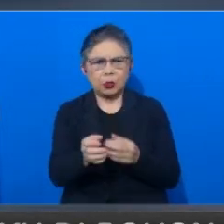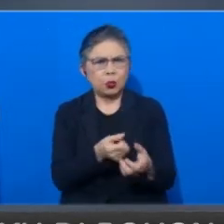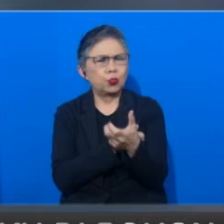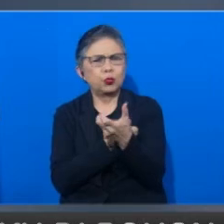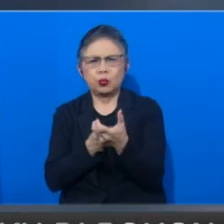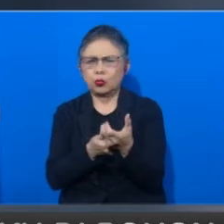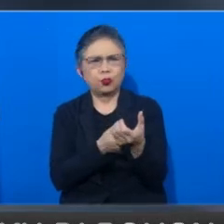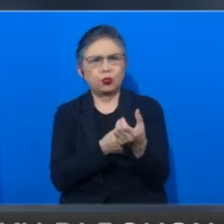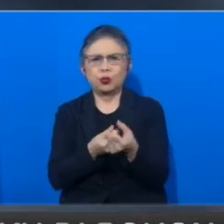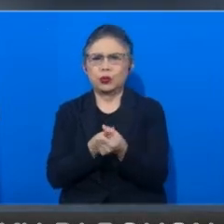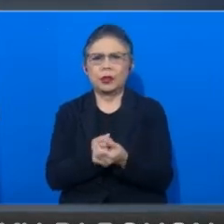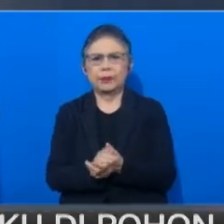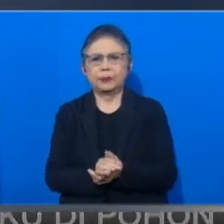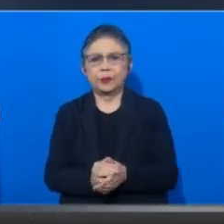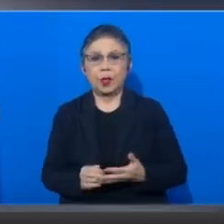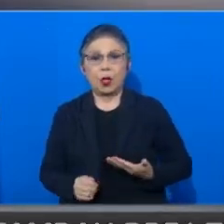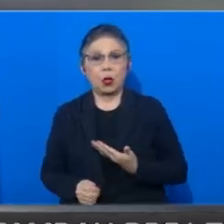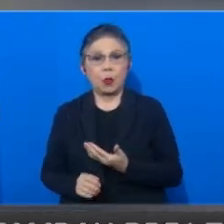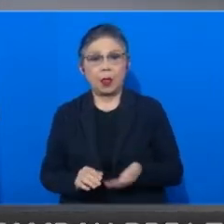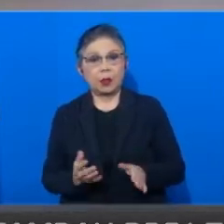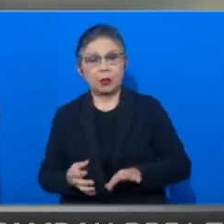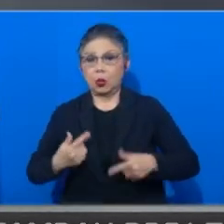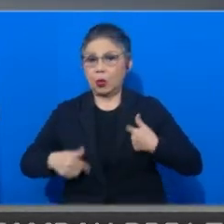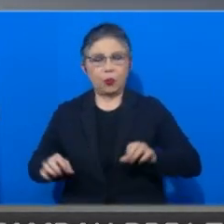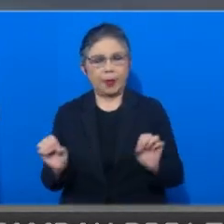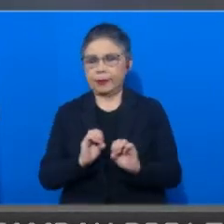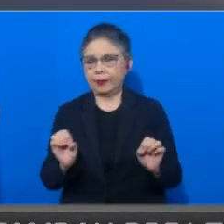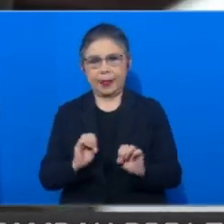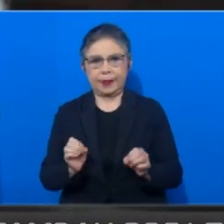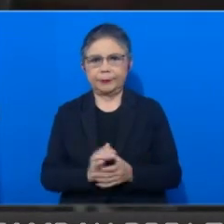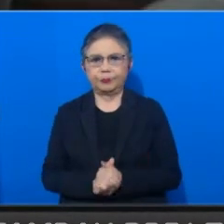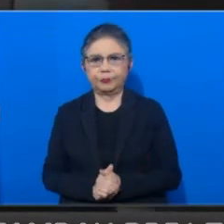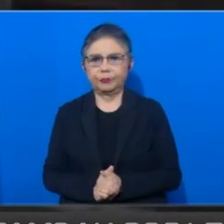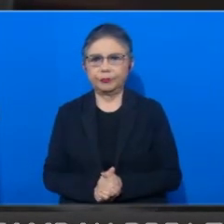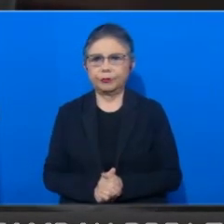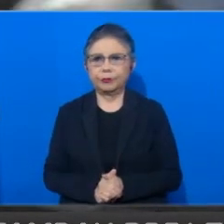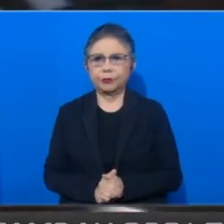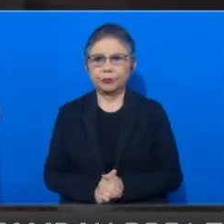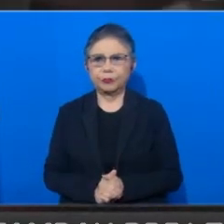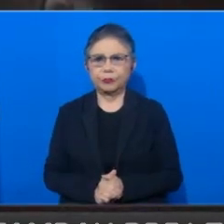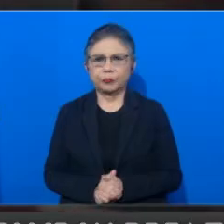dikerahkan ke lokasi. Tidak ada korban jiwa maupun luka dalam insiden terbakarnya kabel udara tersebut.